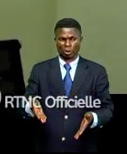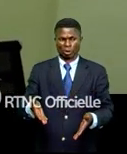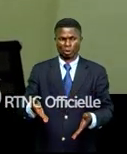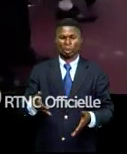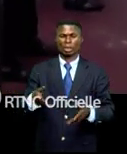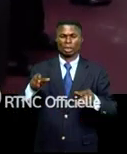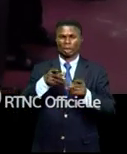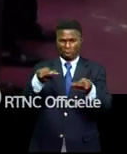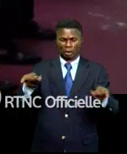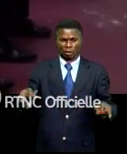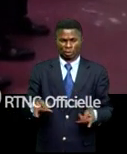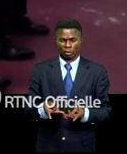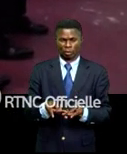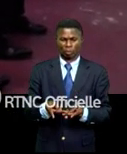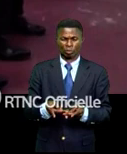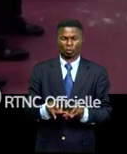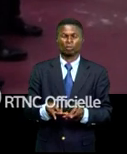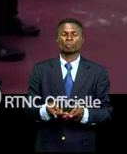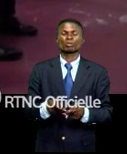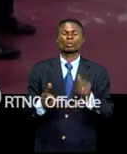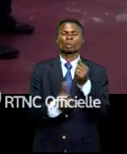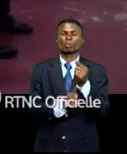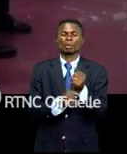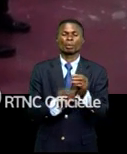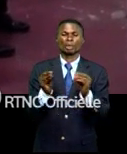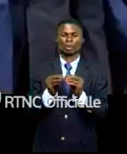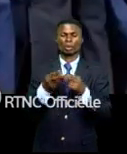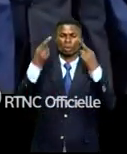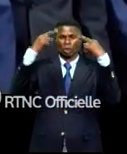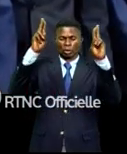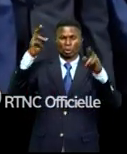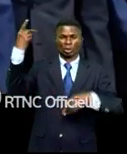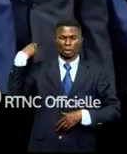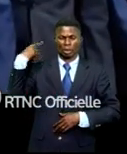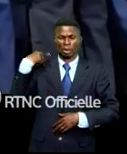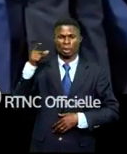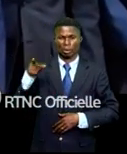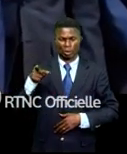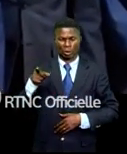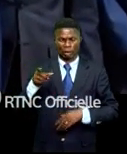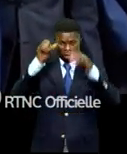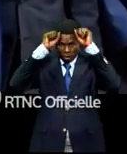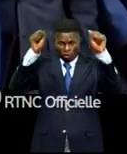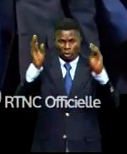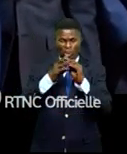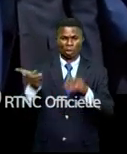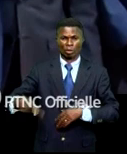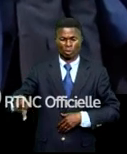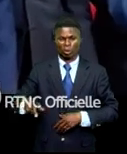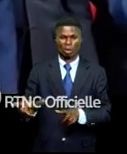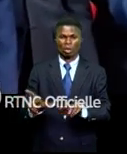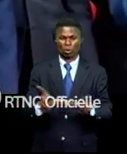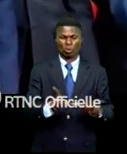dans la salle. La substance de cette réunion nous est livrée ici par l'honorable Louis Kamoni Tumbu, président de l'Assemblée provinciale du